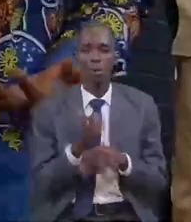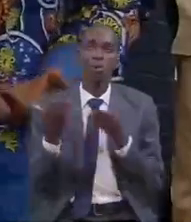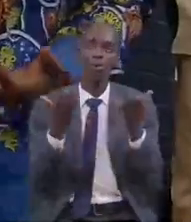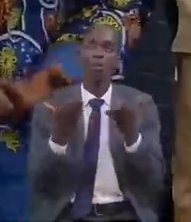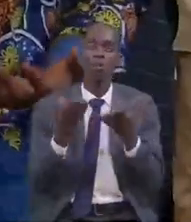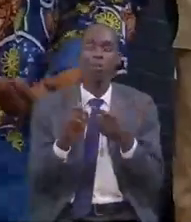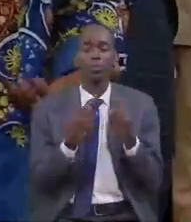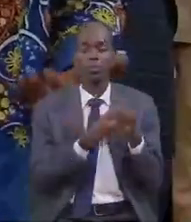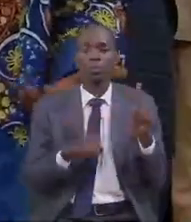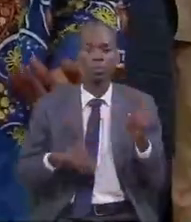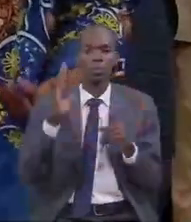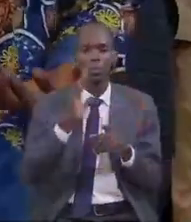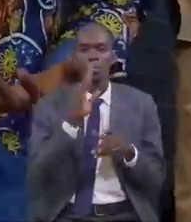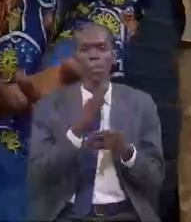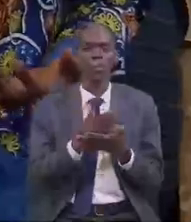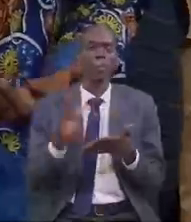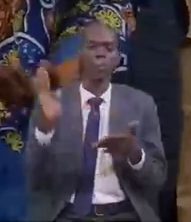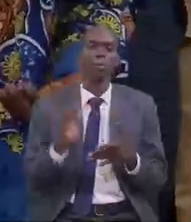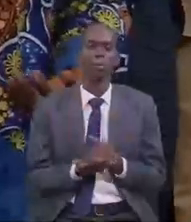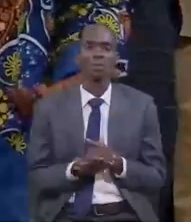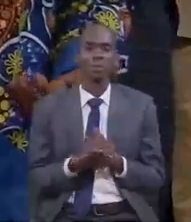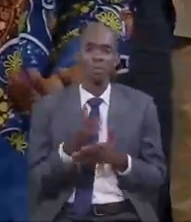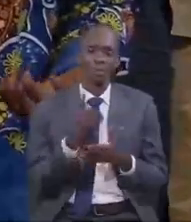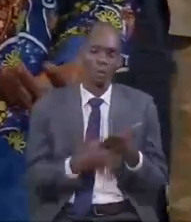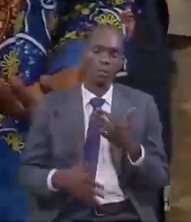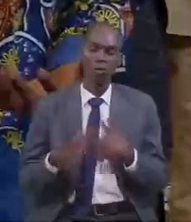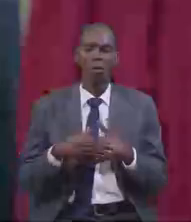seront rejetés par le Seigneur. Revenez au Seigneur.